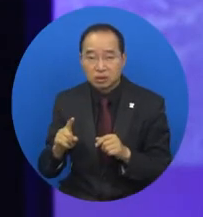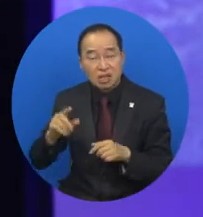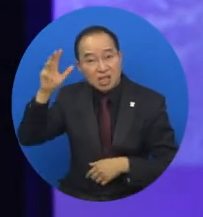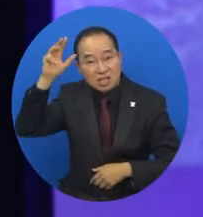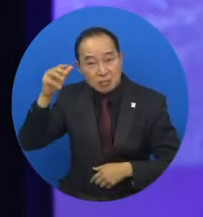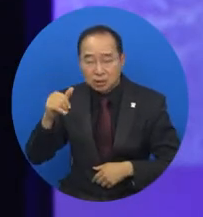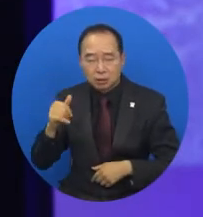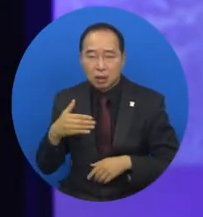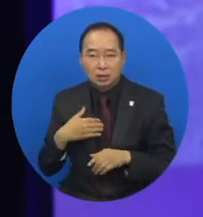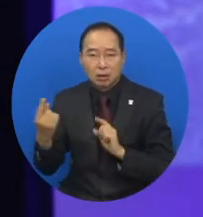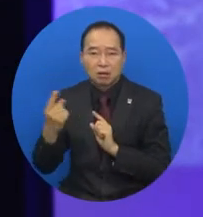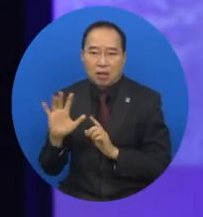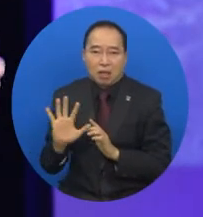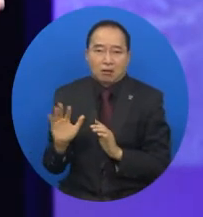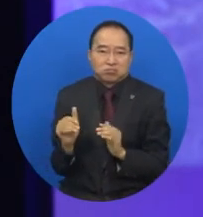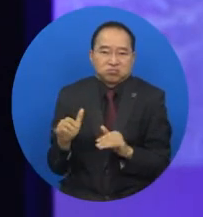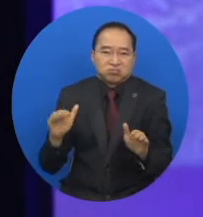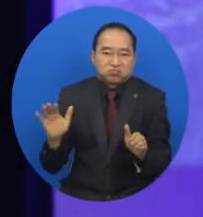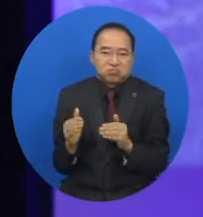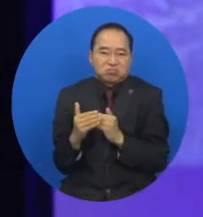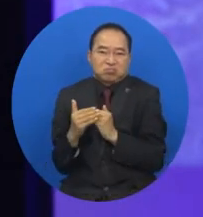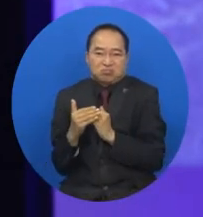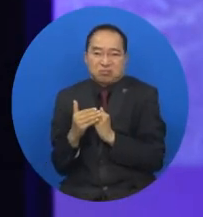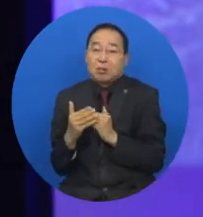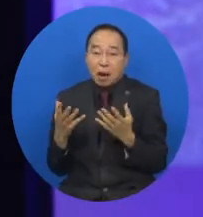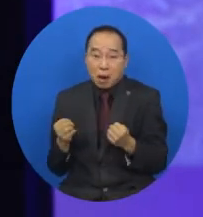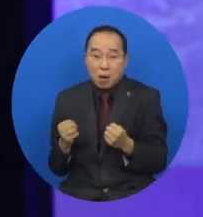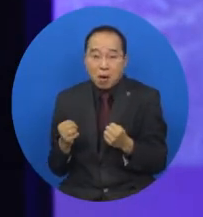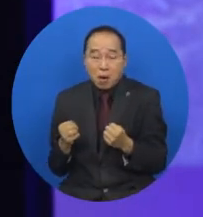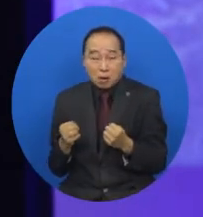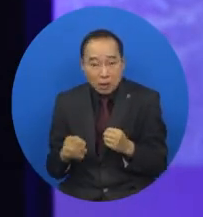보였어요. 그런데 이 하나의